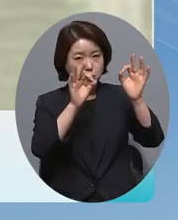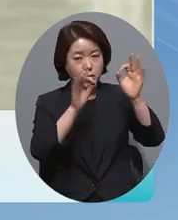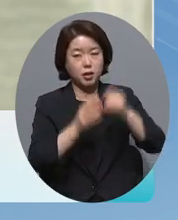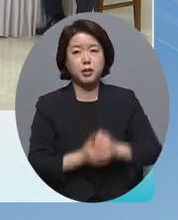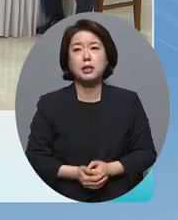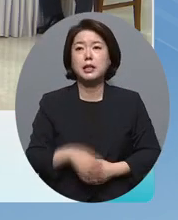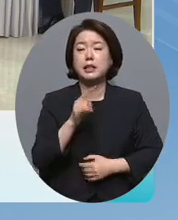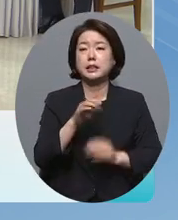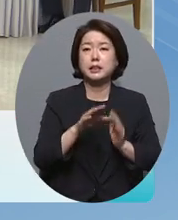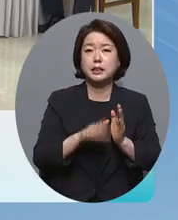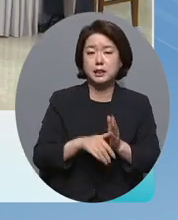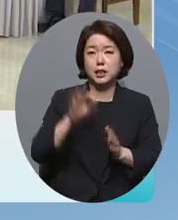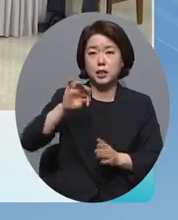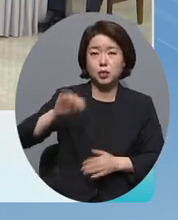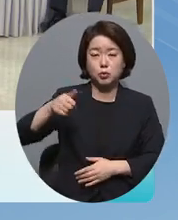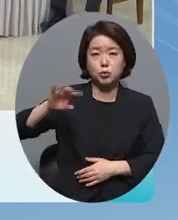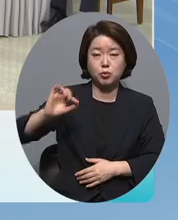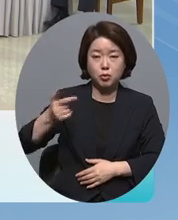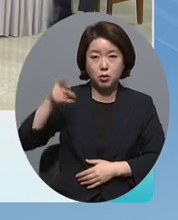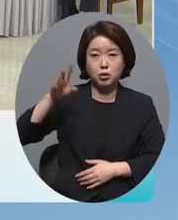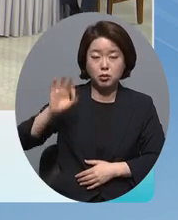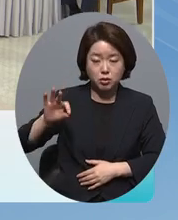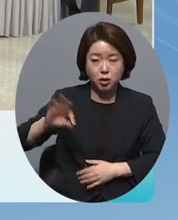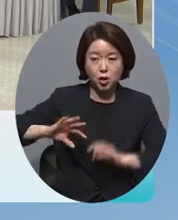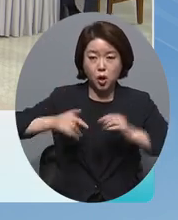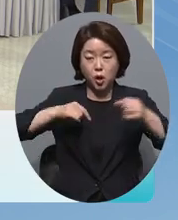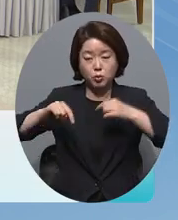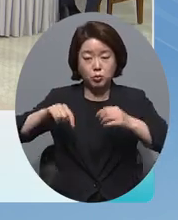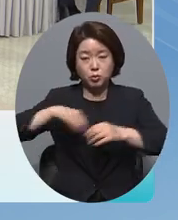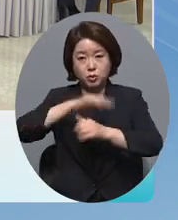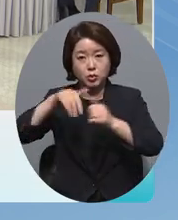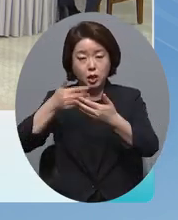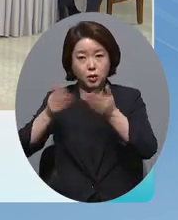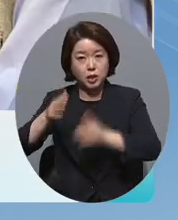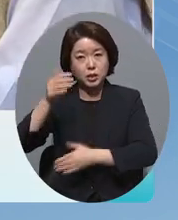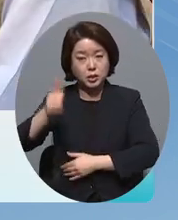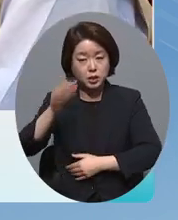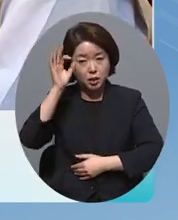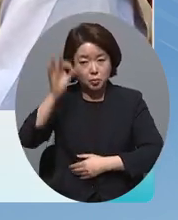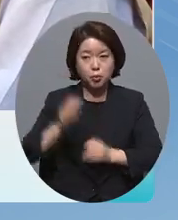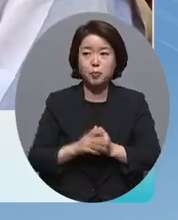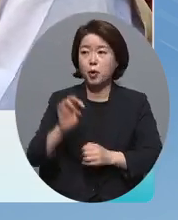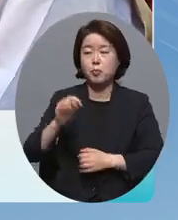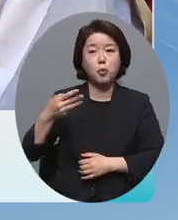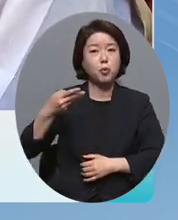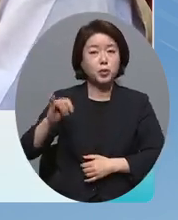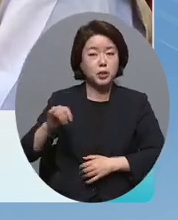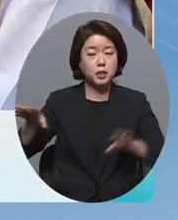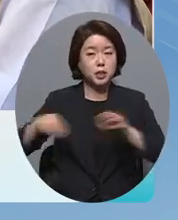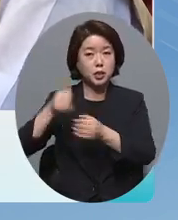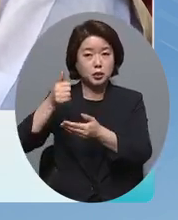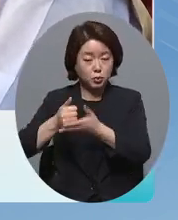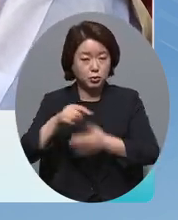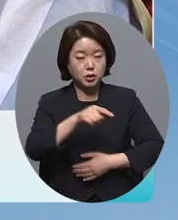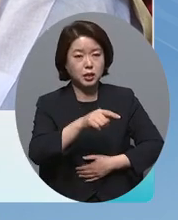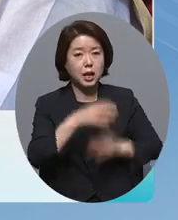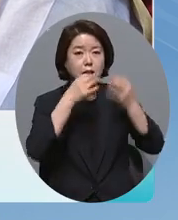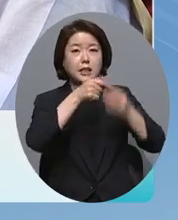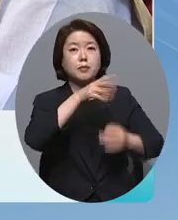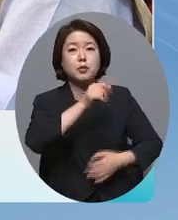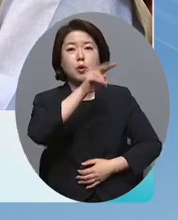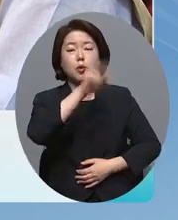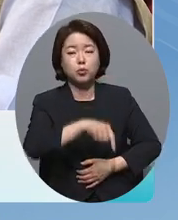그 당시 뭐 윤건영 그 국정사무실장의 중에도 따르면 그 모디 총리가 강력하게 그 김정숙 여사의